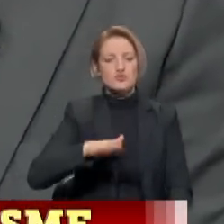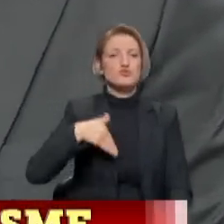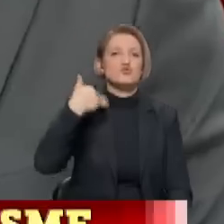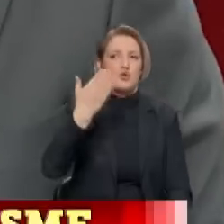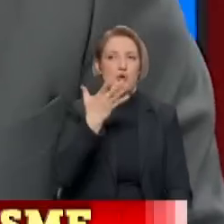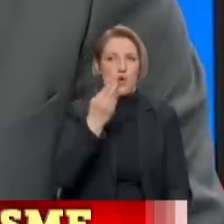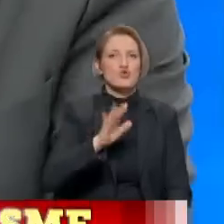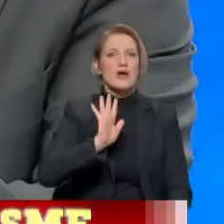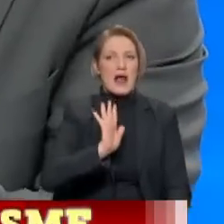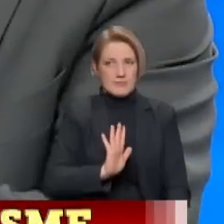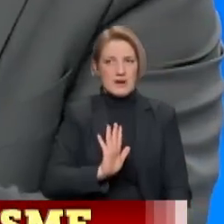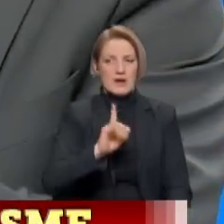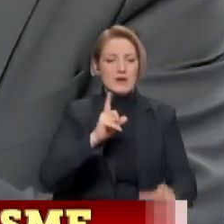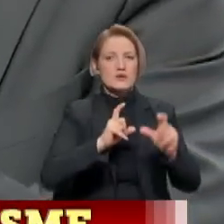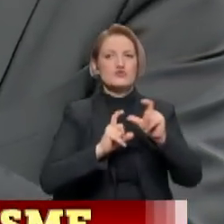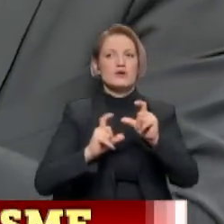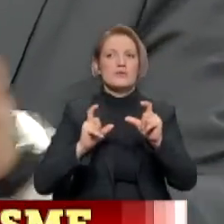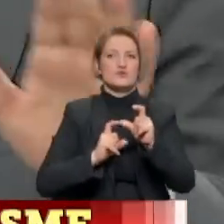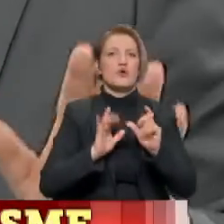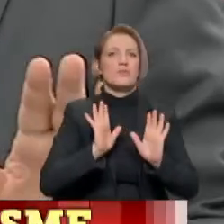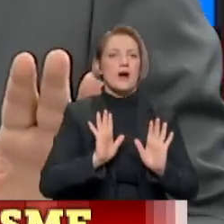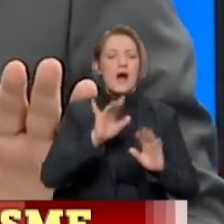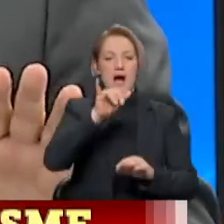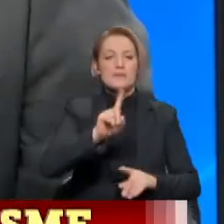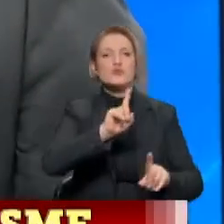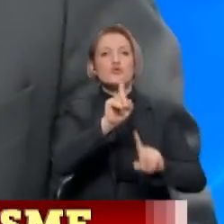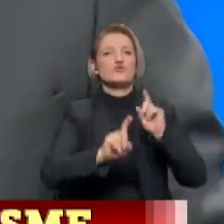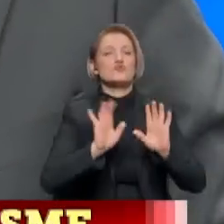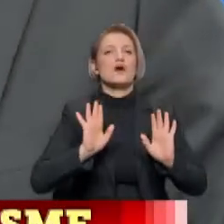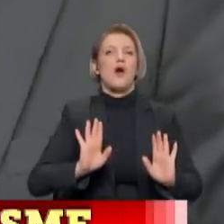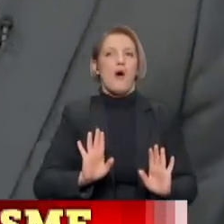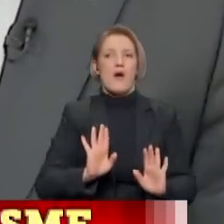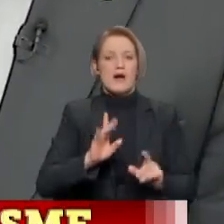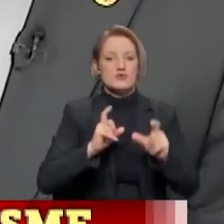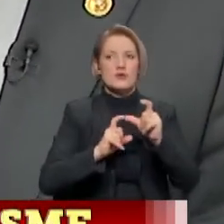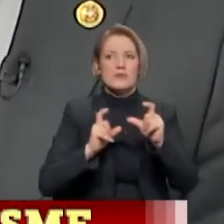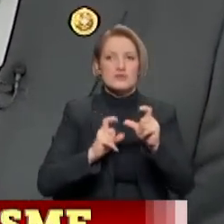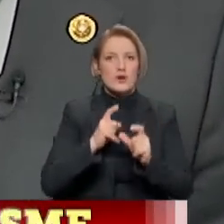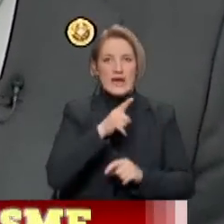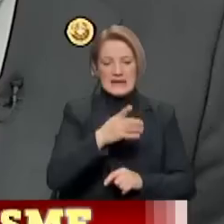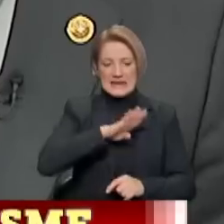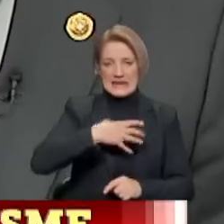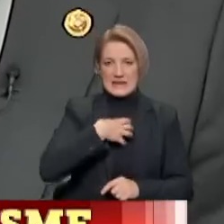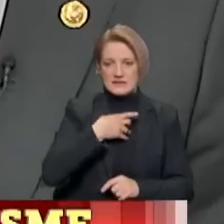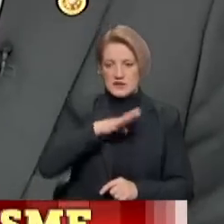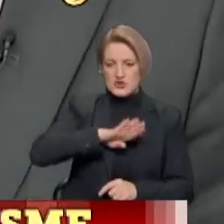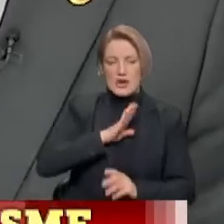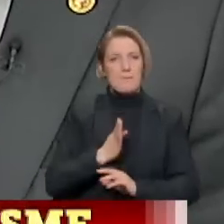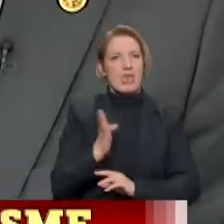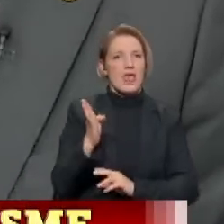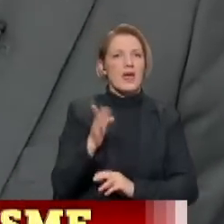oldu galiba. Ama bir Süleyman Soylu hakkında herhangi bir soruşturma yok. Süleyman Soylu ayrıca kendisi de şikayetçi oldu.